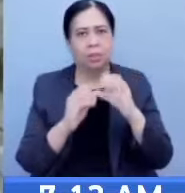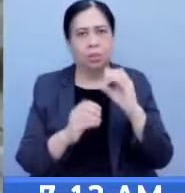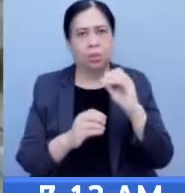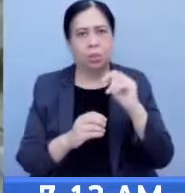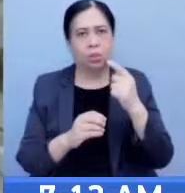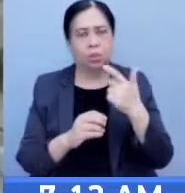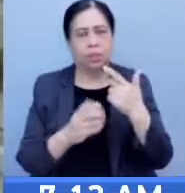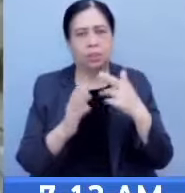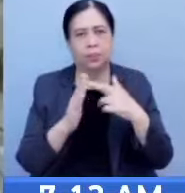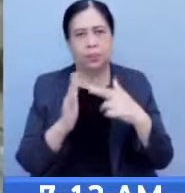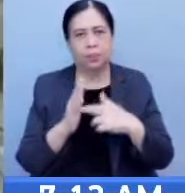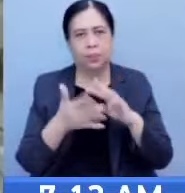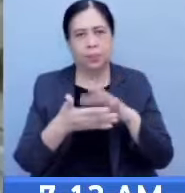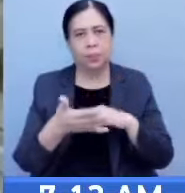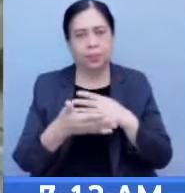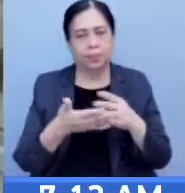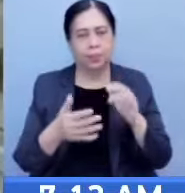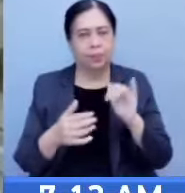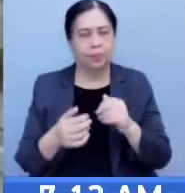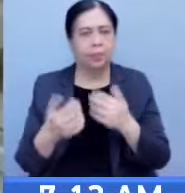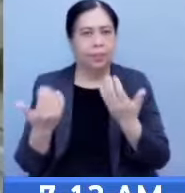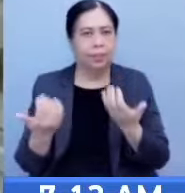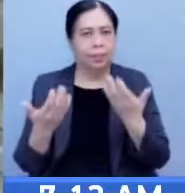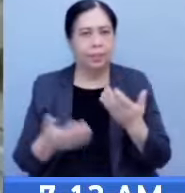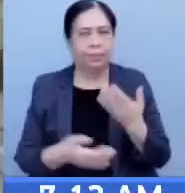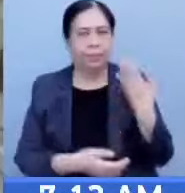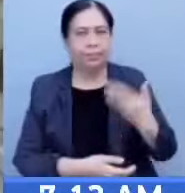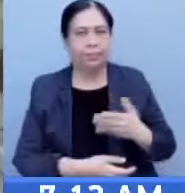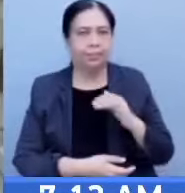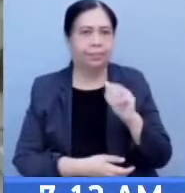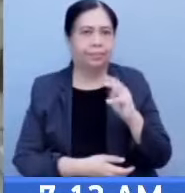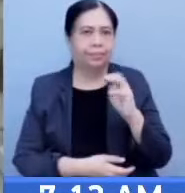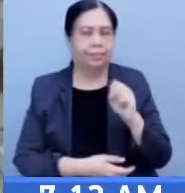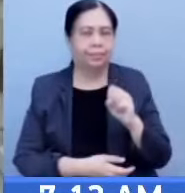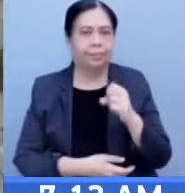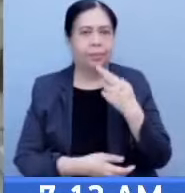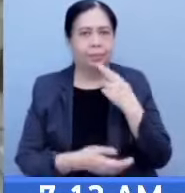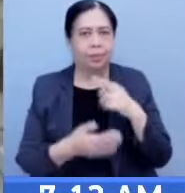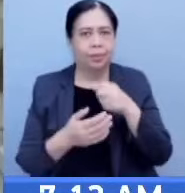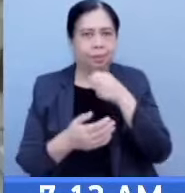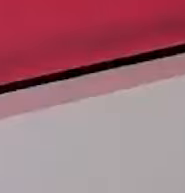mula rito sa Quezon City. Ako po si James Agustin para sa GMA Integrated News.